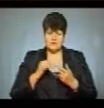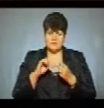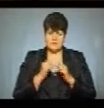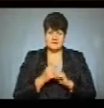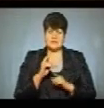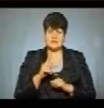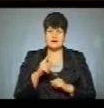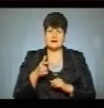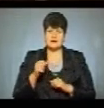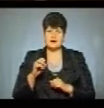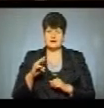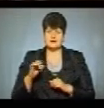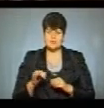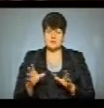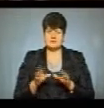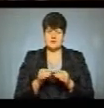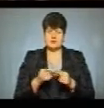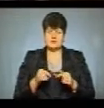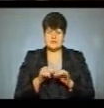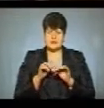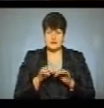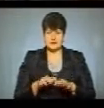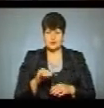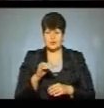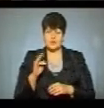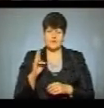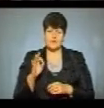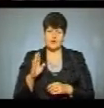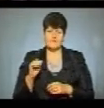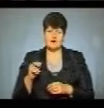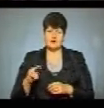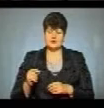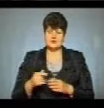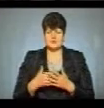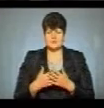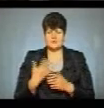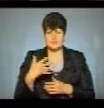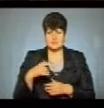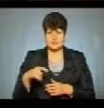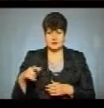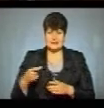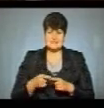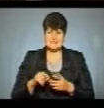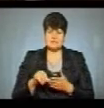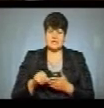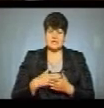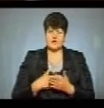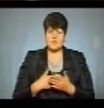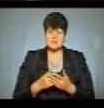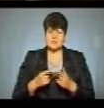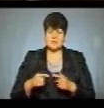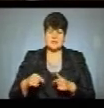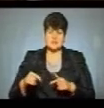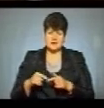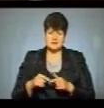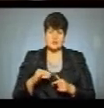Гандзюк. За словами співорганізаторки акції Юлії Ковальчук, тут зараз близько 50 людей. Це представники громадських організацій